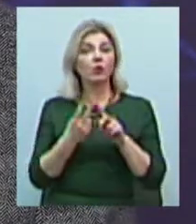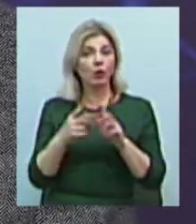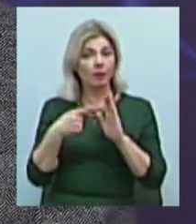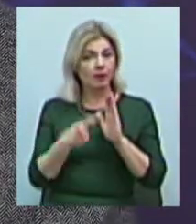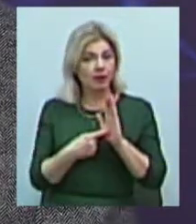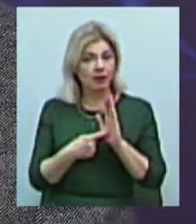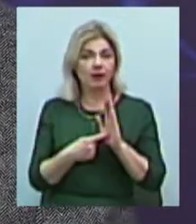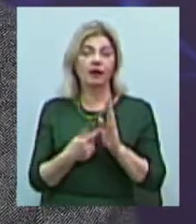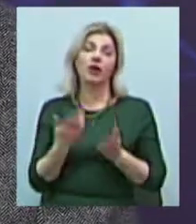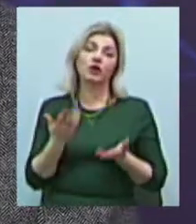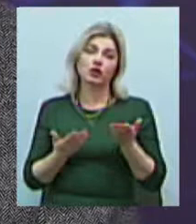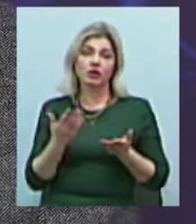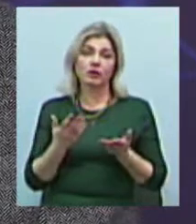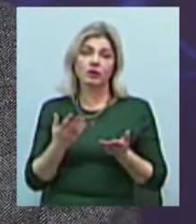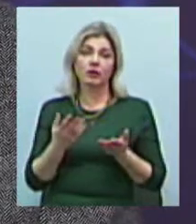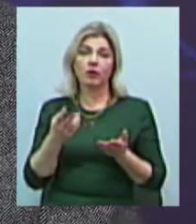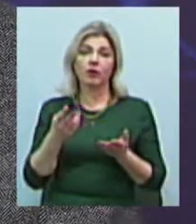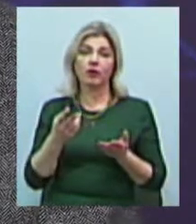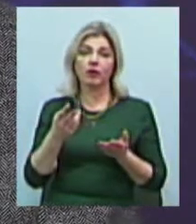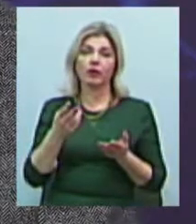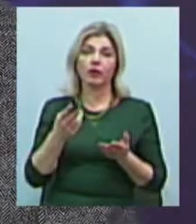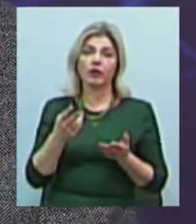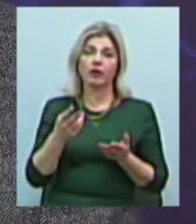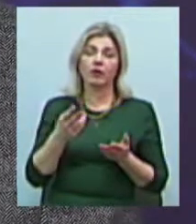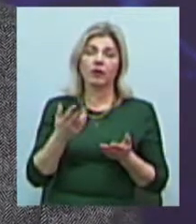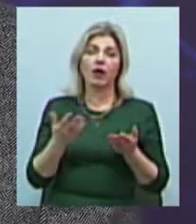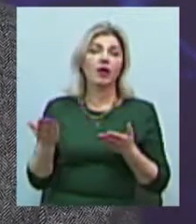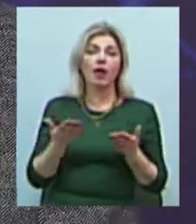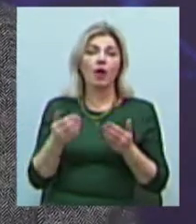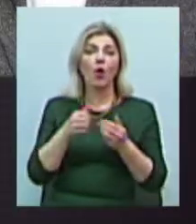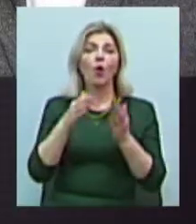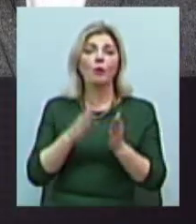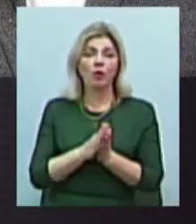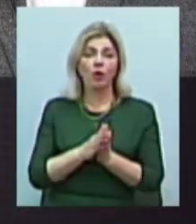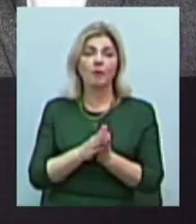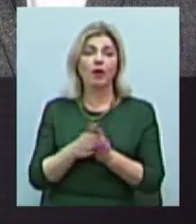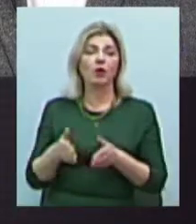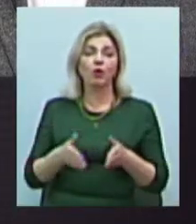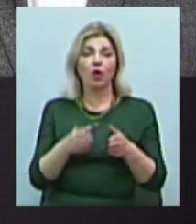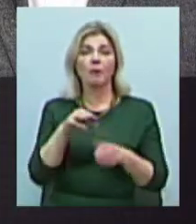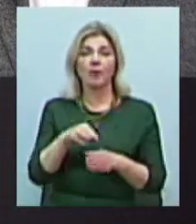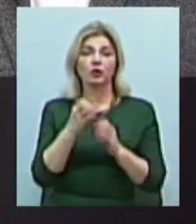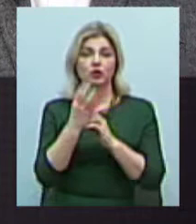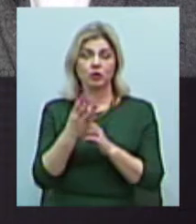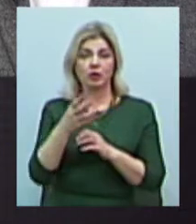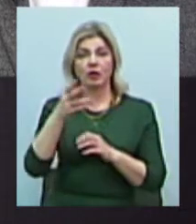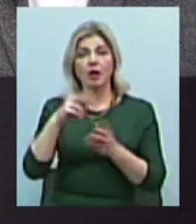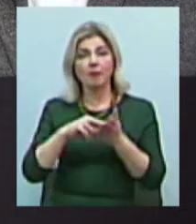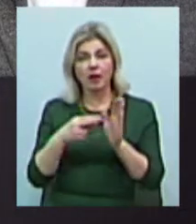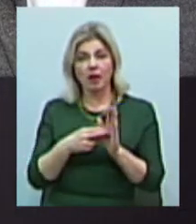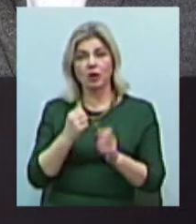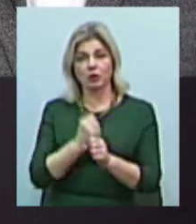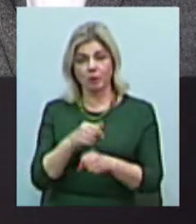чи передбачається, скільки, який об'єм траси М14 передбачається зробити в цьому